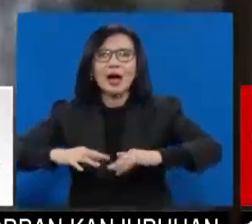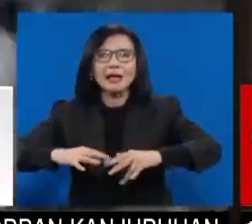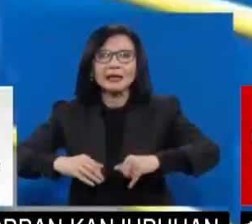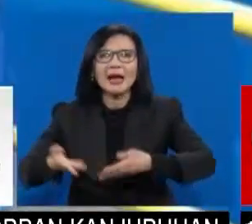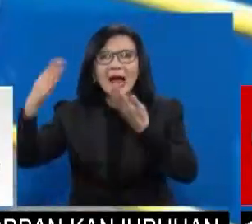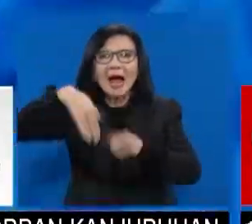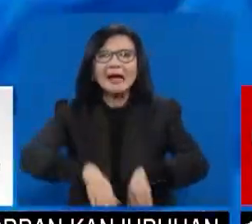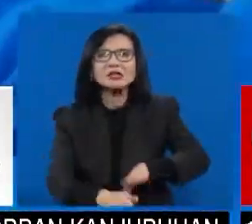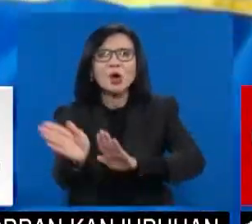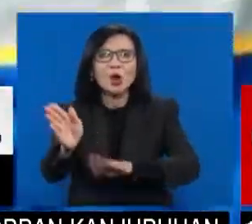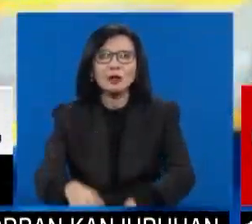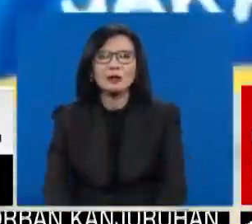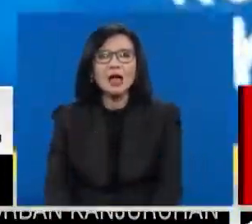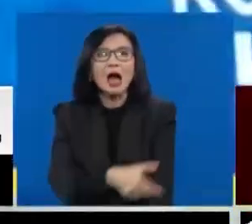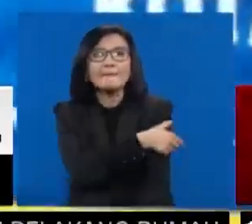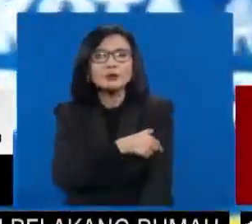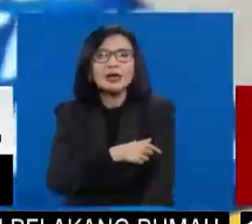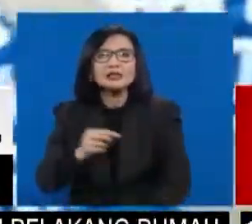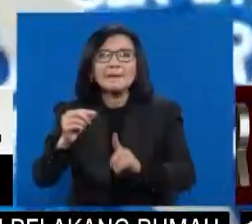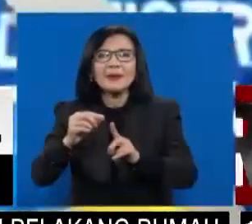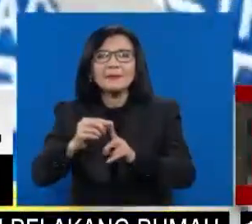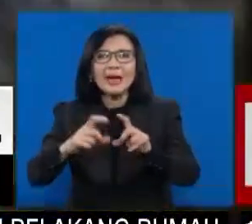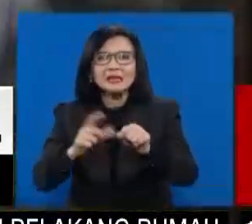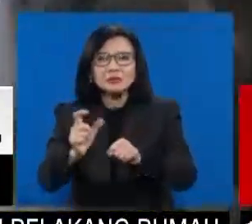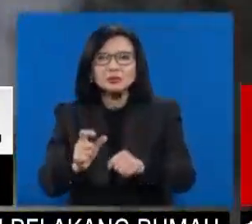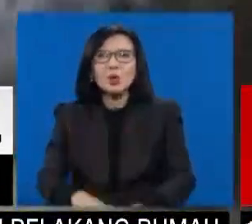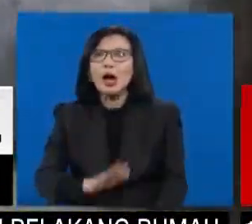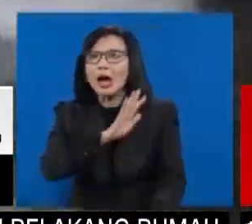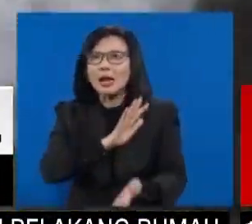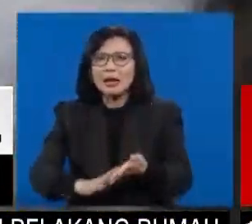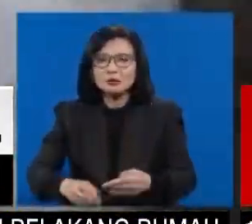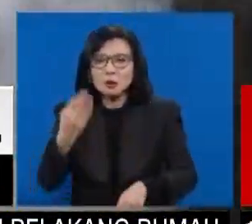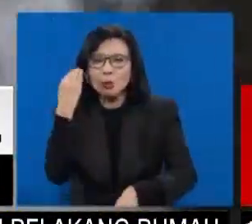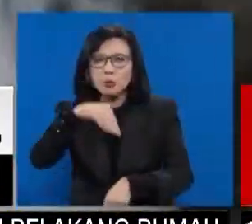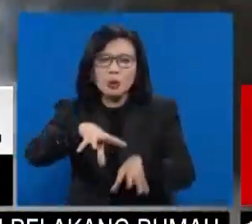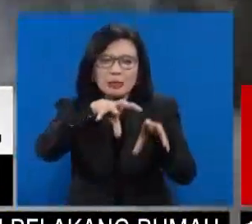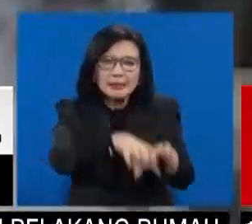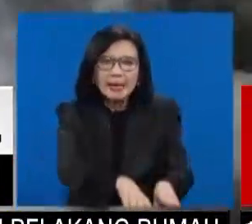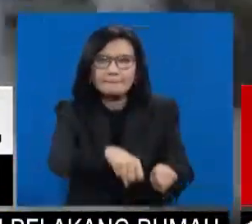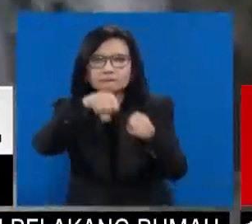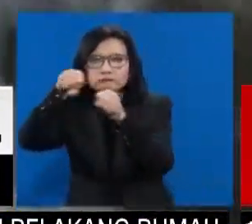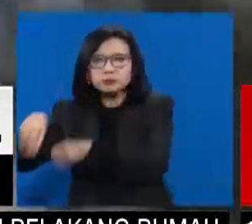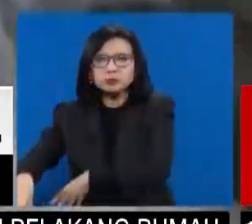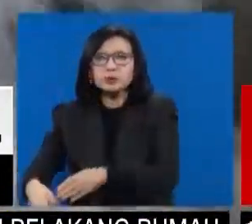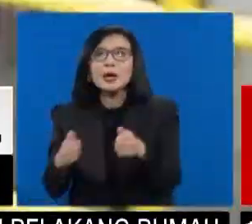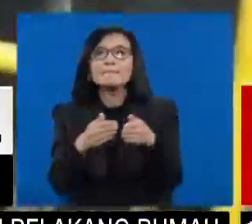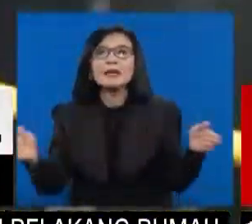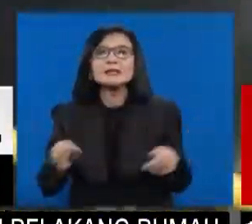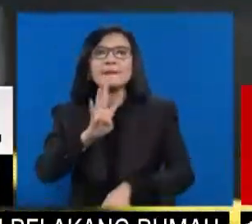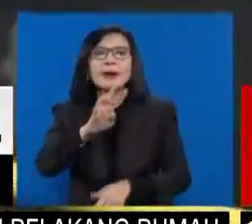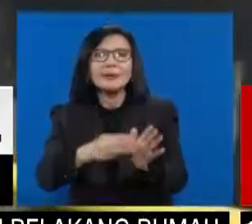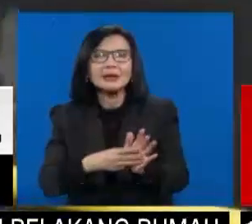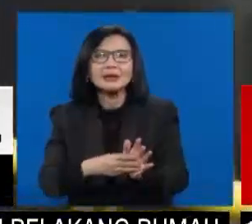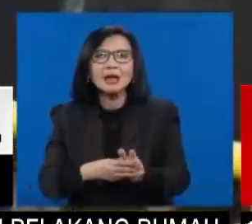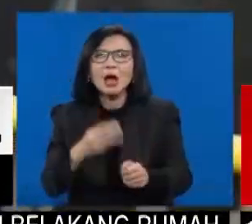pagi. Petugas PPSU, polisi dibantu warga langsung mengevakuasi ular yang diperkirakan sepanjang 4 meter.